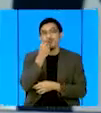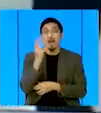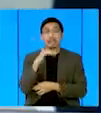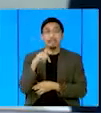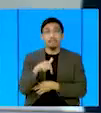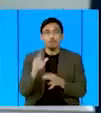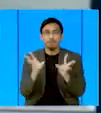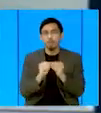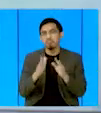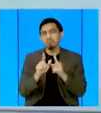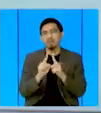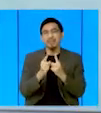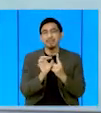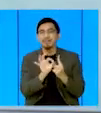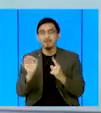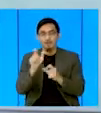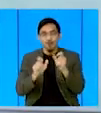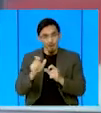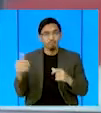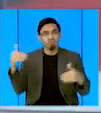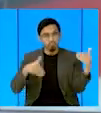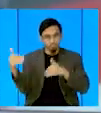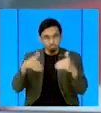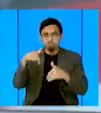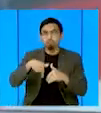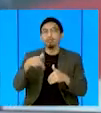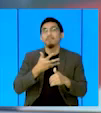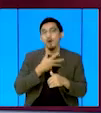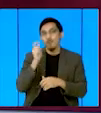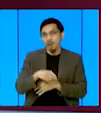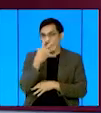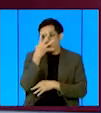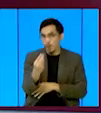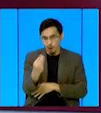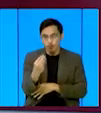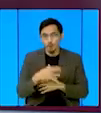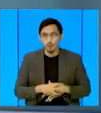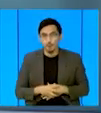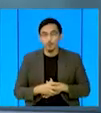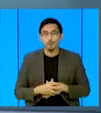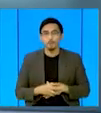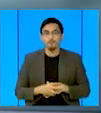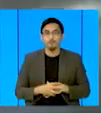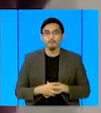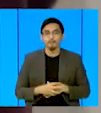Bandung. Untuk hari ini saja, tercatat 11.000 calon penumpang yang akan melakukan perjalanan menggunakan kereta